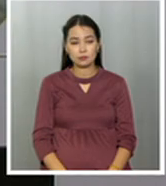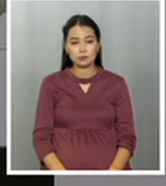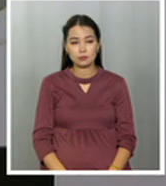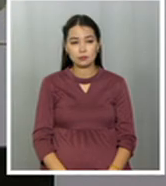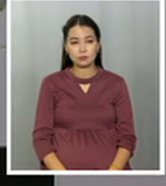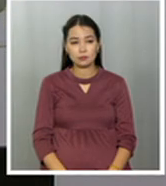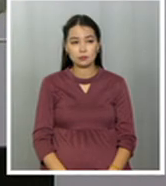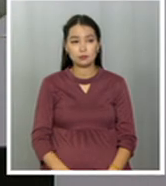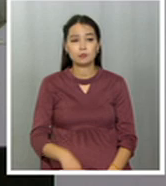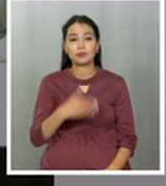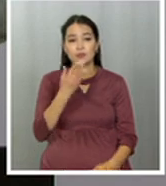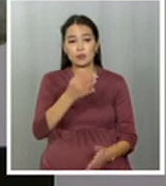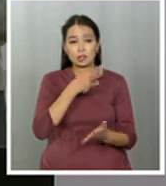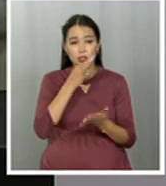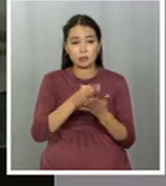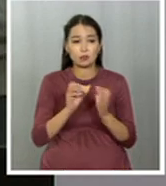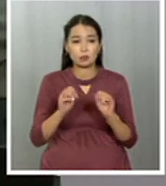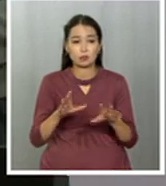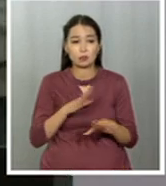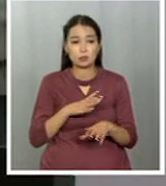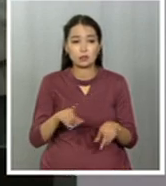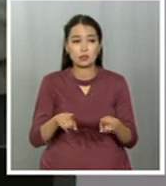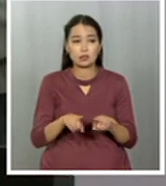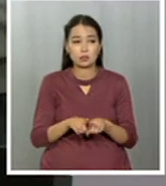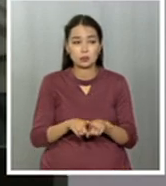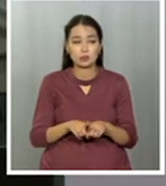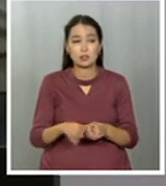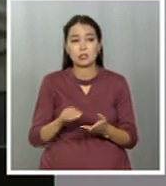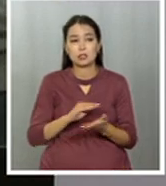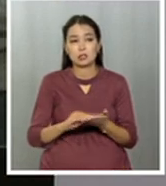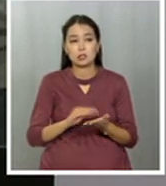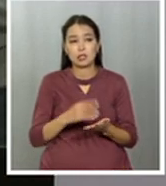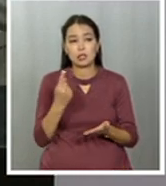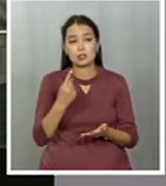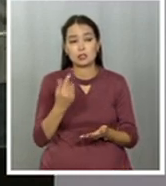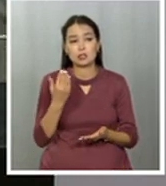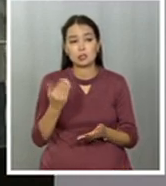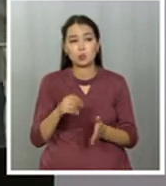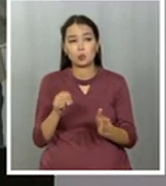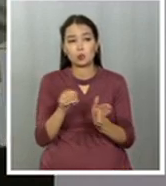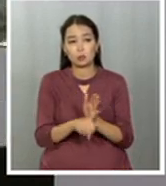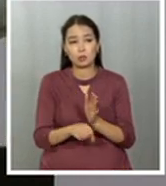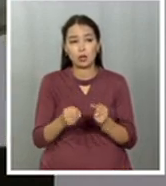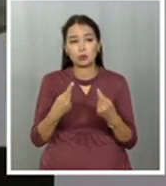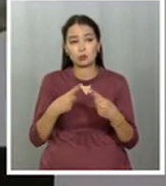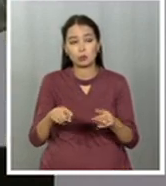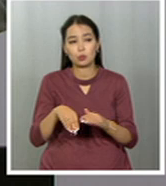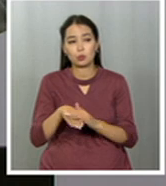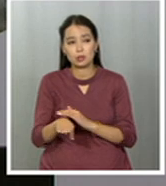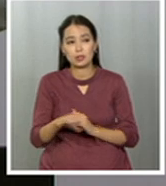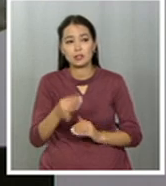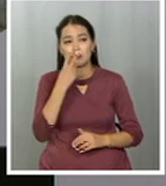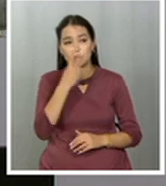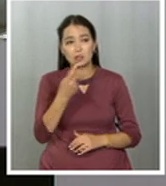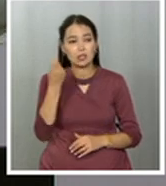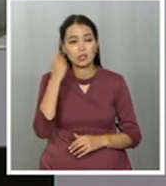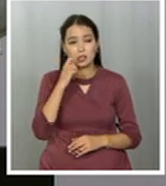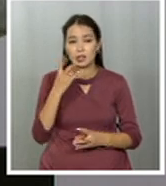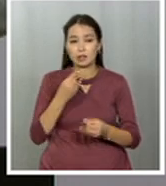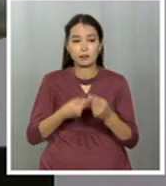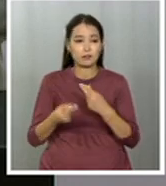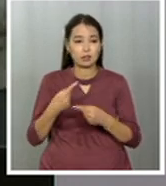Ваши ответы могут быть такими. Цитата. «Одного из них убили, а другой ушел, и, видно, никогда не